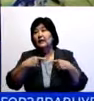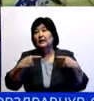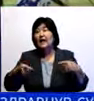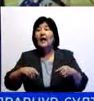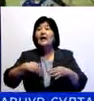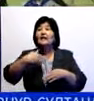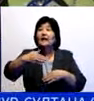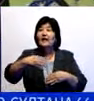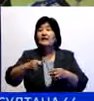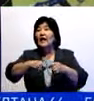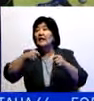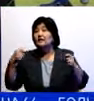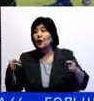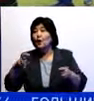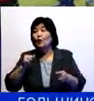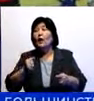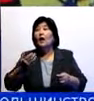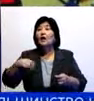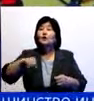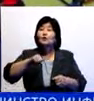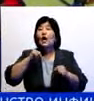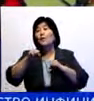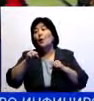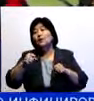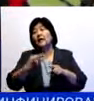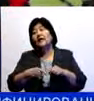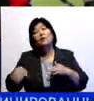теннису стрельбе из лука от зуда боксу и в плаванию